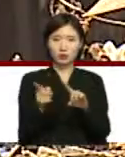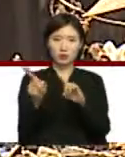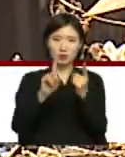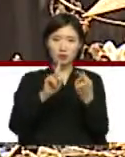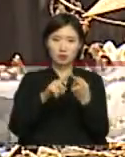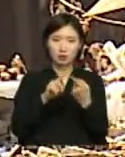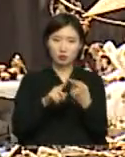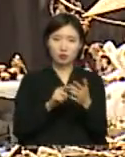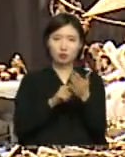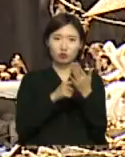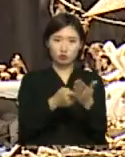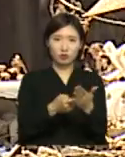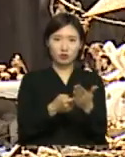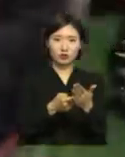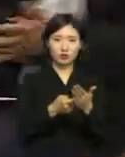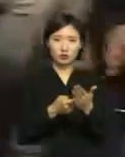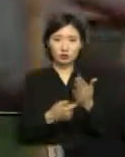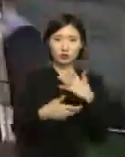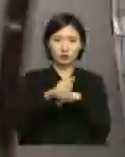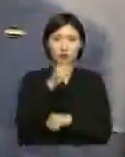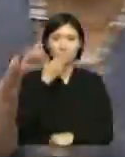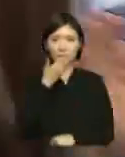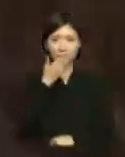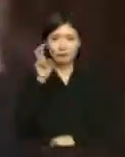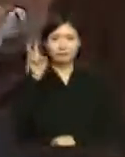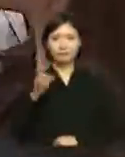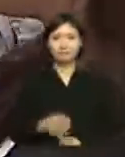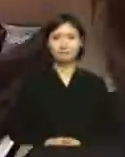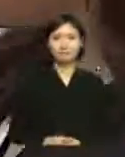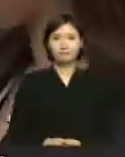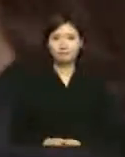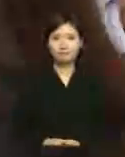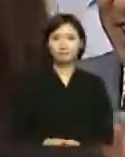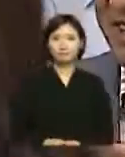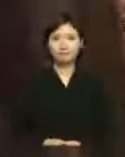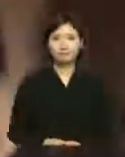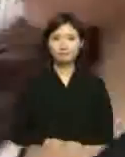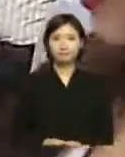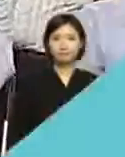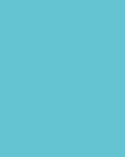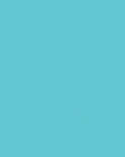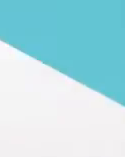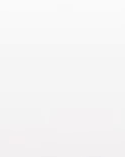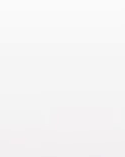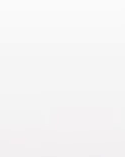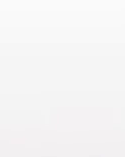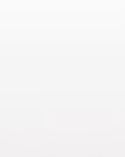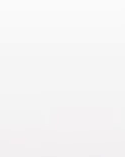본격적으로 추진해 나갈 것으로 보입니다. 딜라이브 서울경기 케이블TV 송지현입니다.